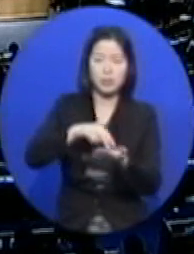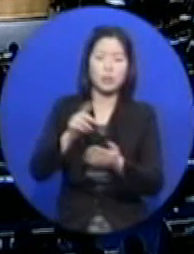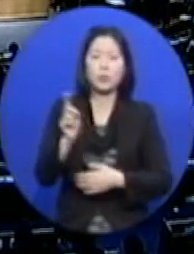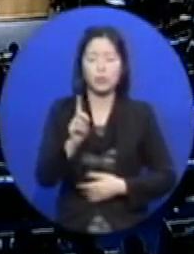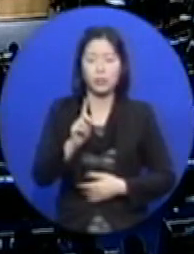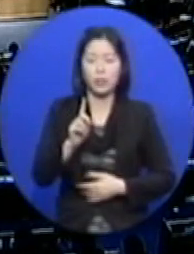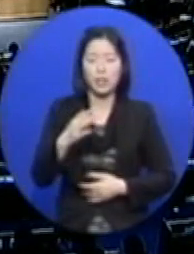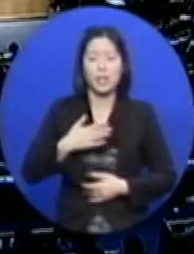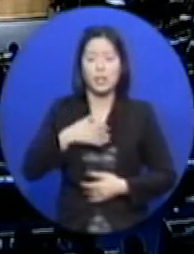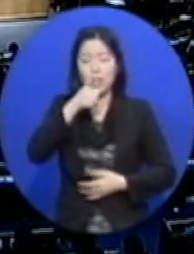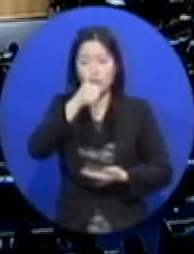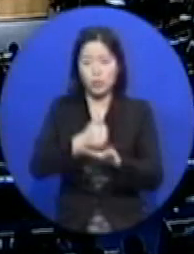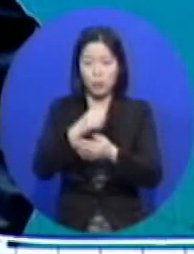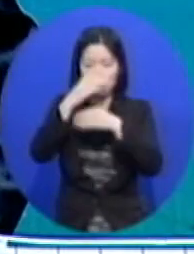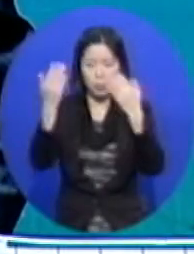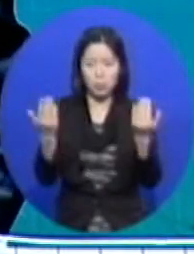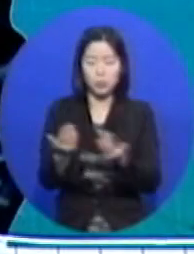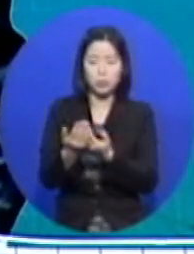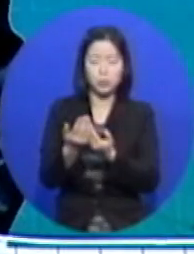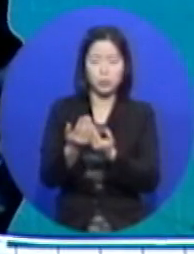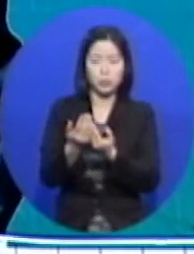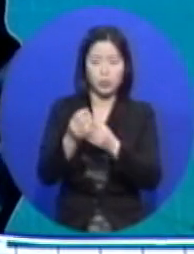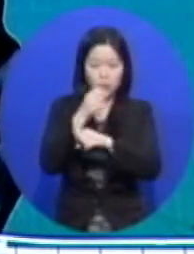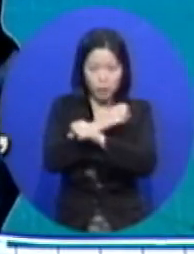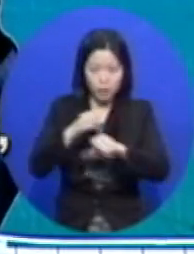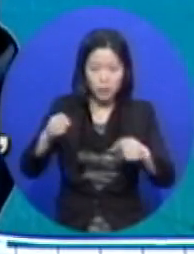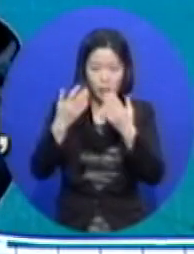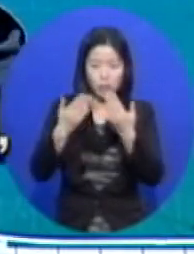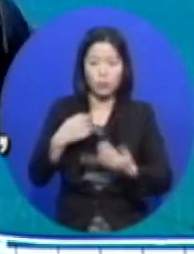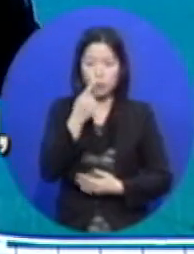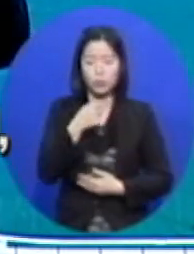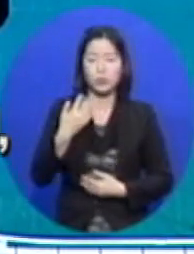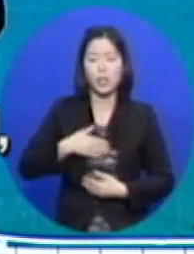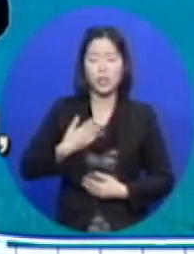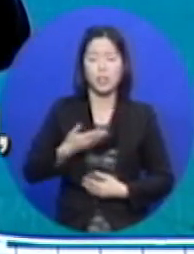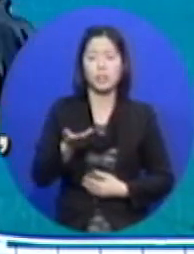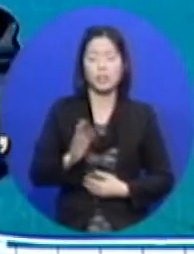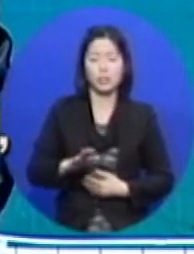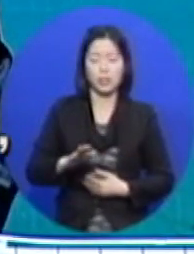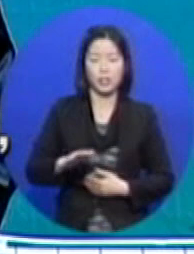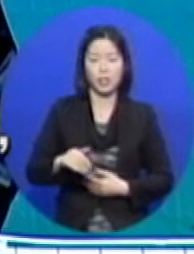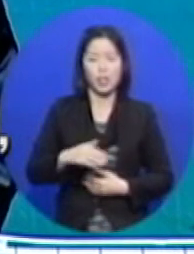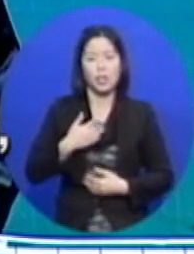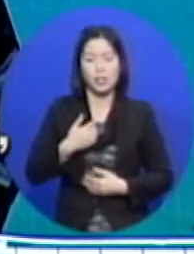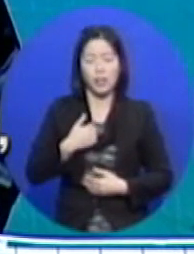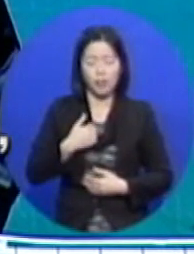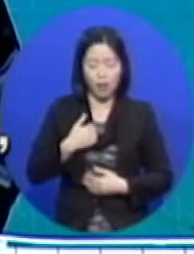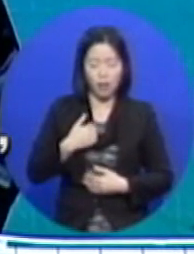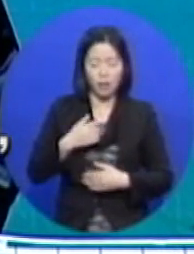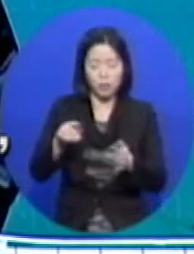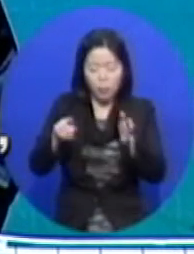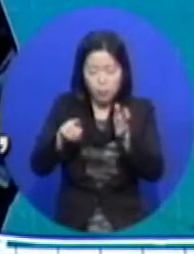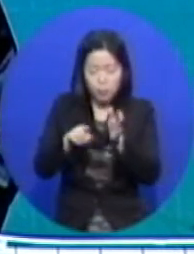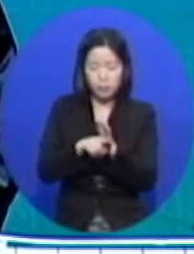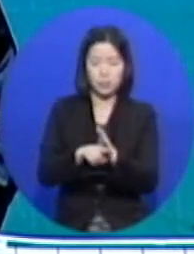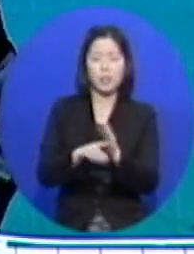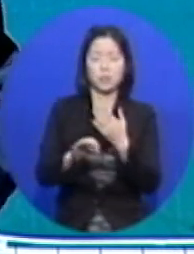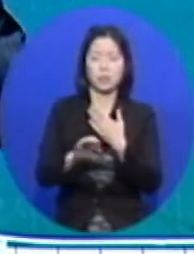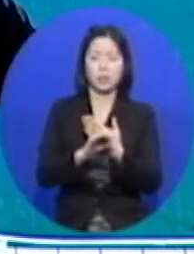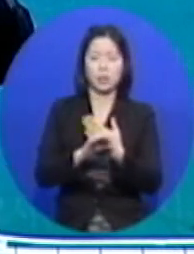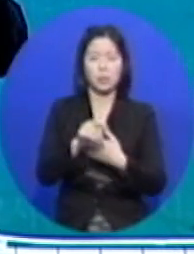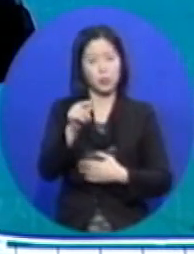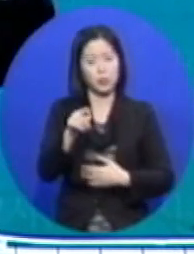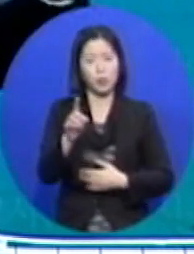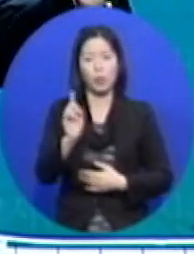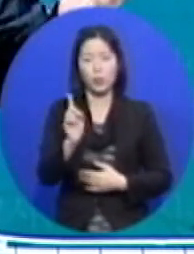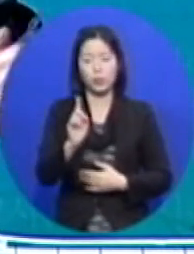사함 받은 줄 알았는데 하나님 앞에 섰을 때 내가 모든 죄를 사함 받았다고 정말 믿었다면 너